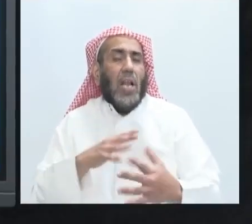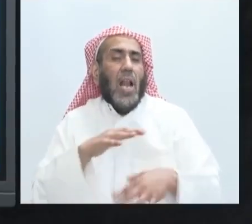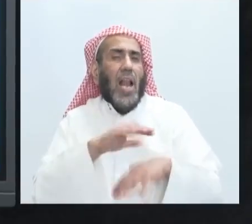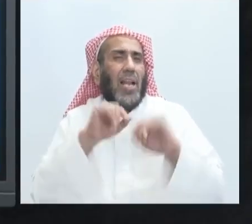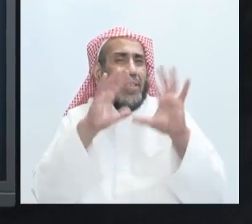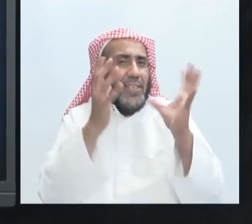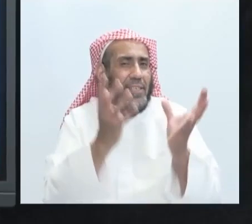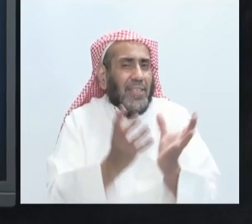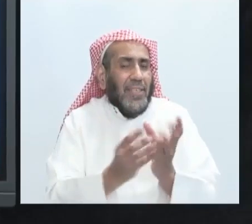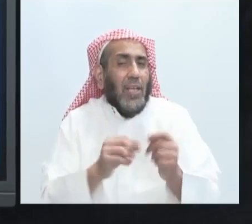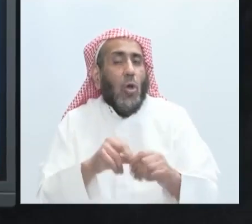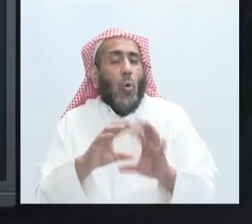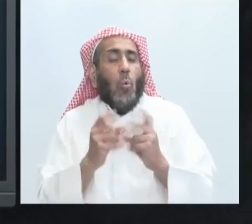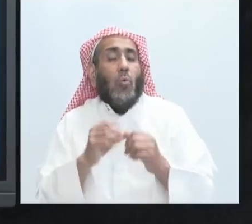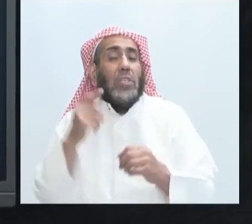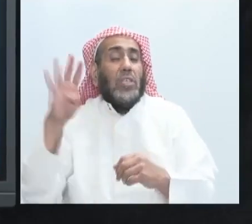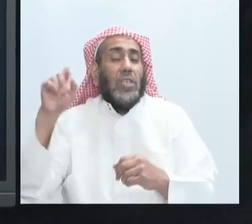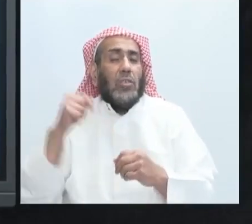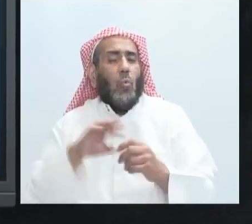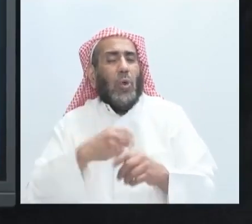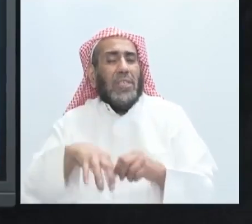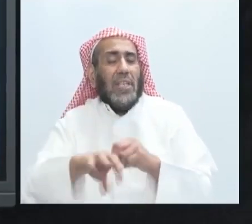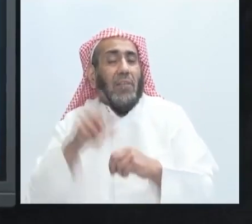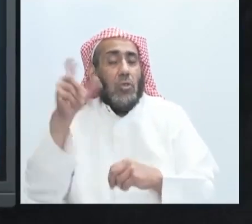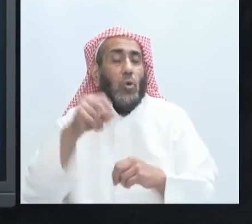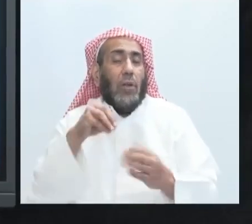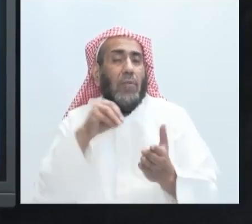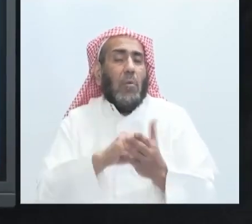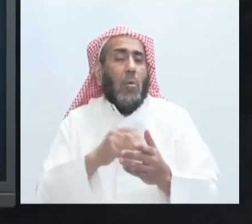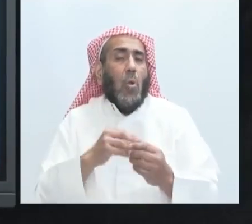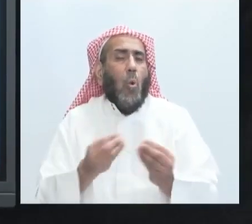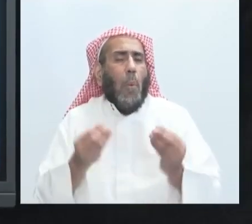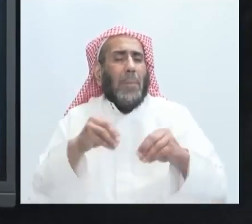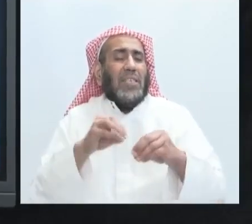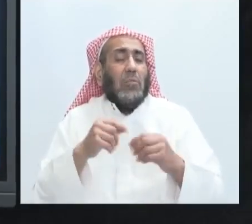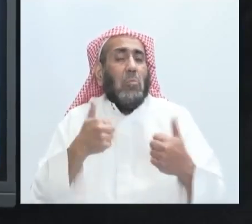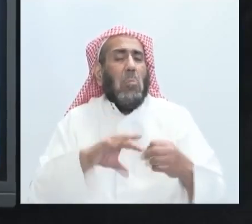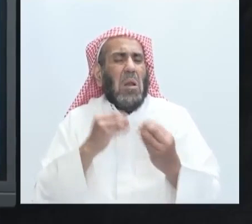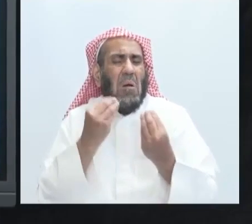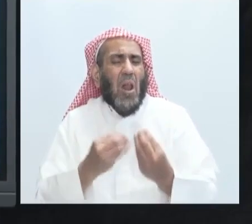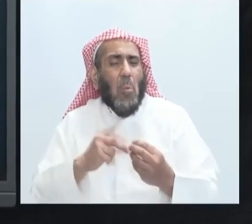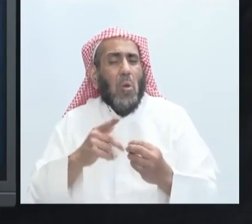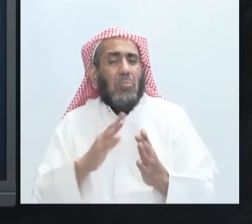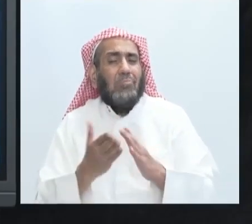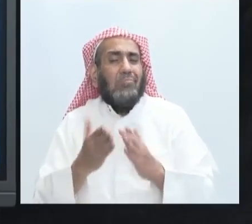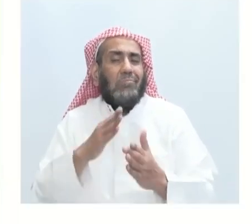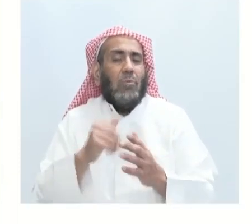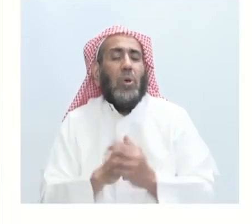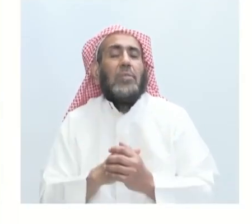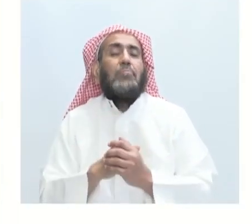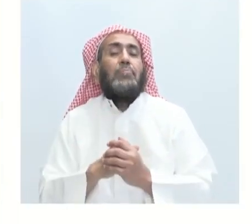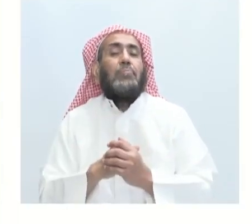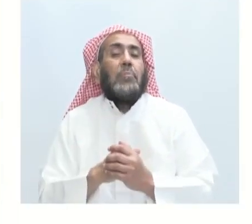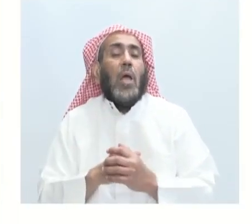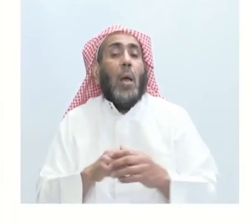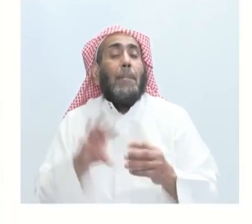عرفنا ايضا في خصب في الشعر السعودي واصناف الشعراء فيه منهم من زاد شعره في الغزل ومنهم من قل ومنهم من كان يعني وسط